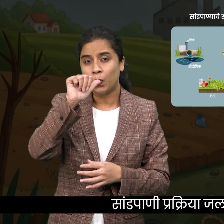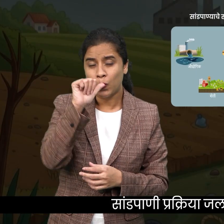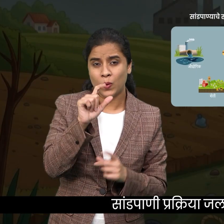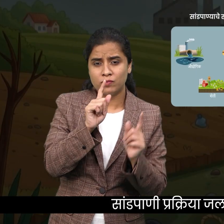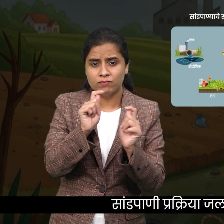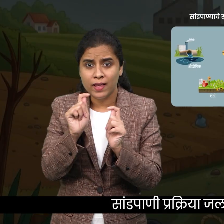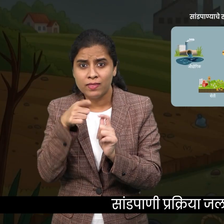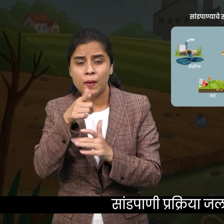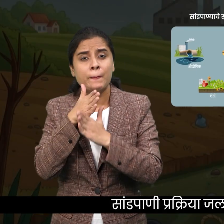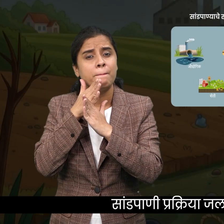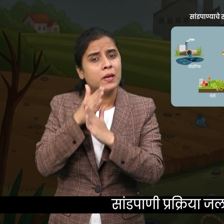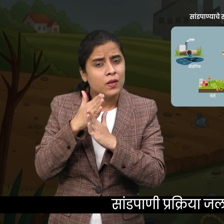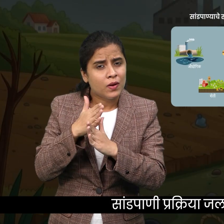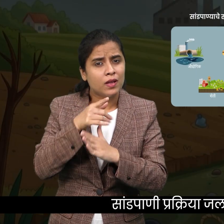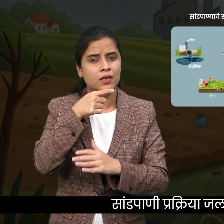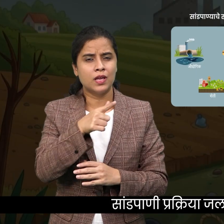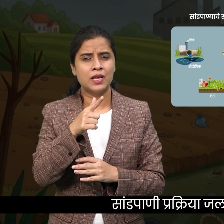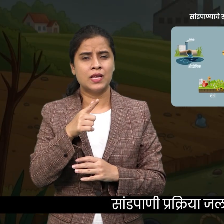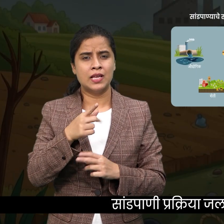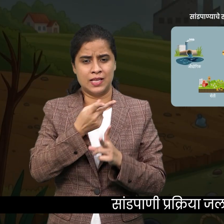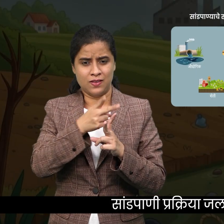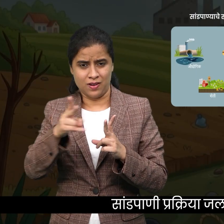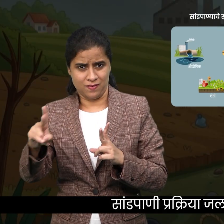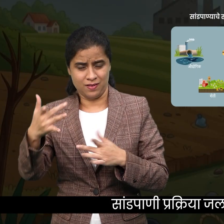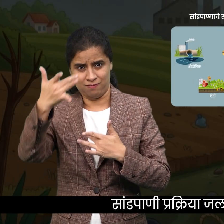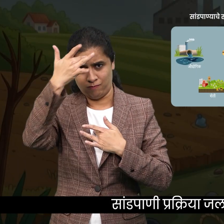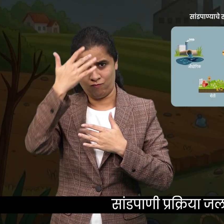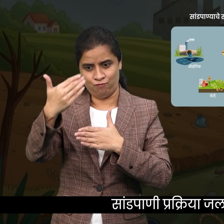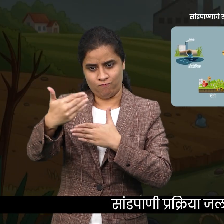सांडपाणी प्रक्रिया जलजन्य आजारांना प्रतिबंधित करते.